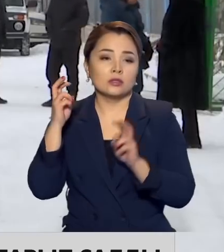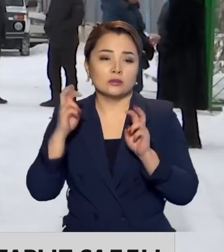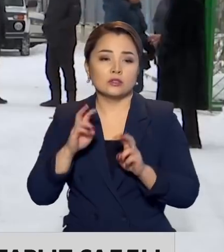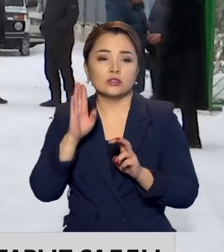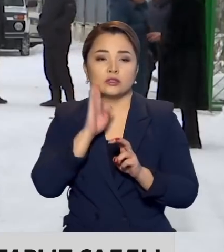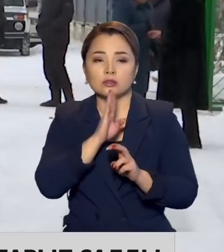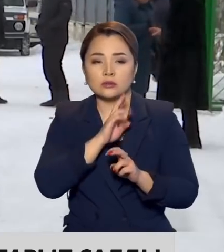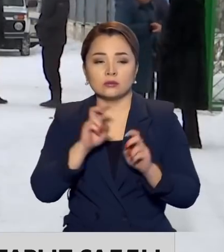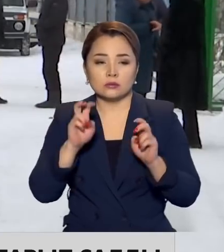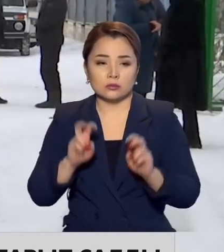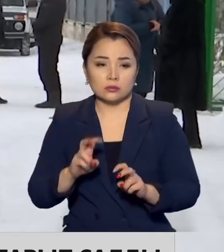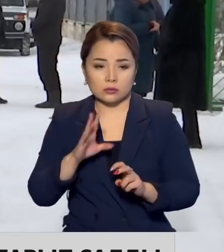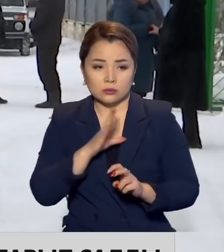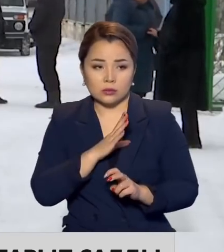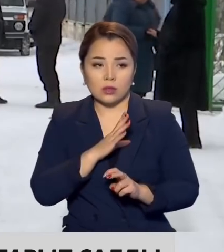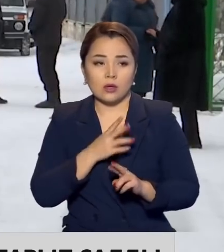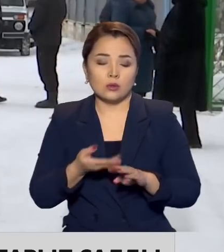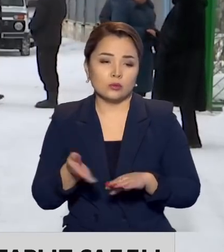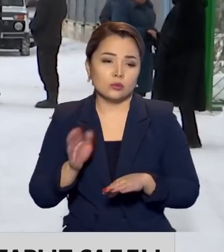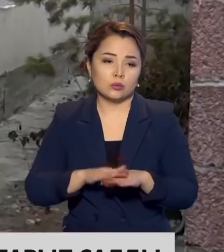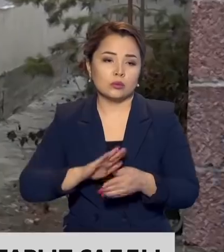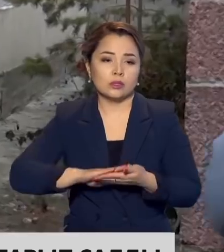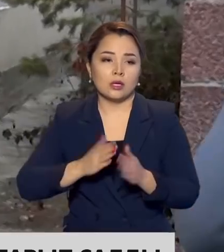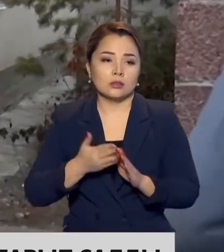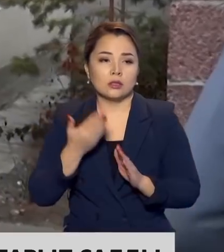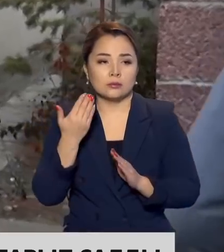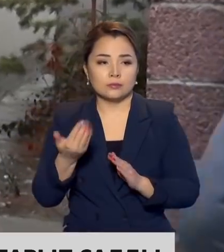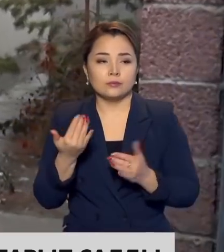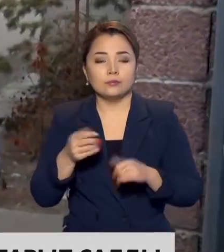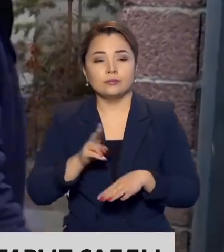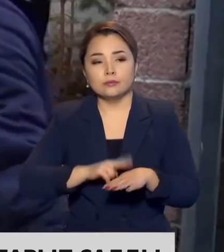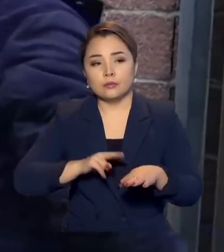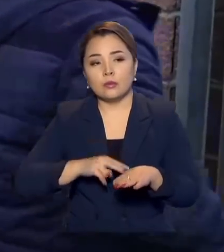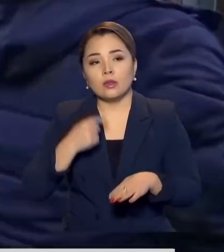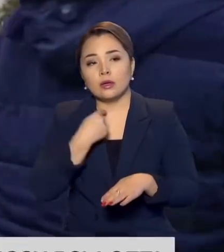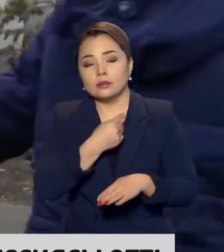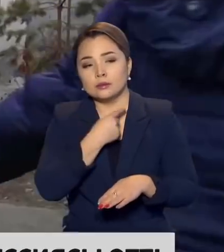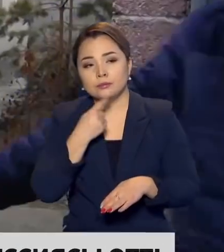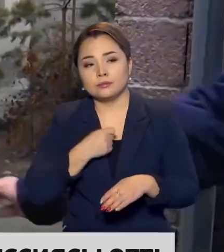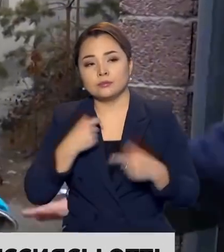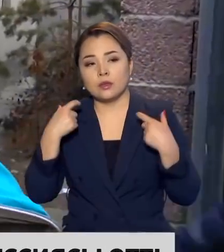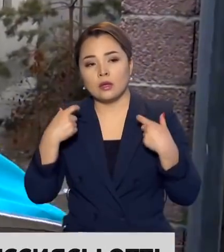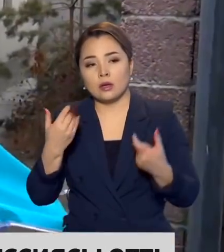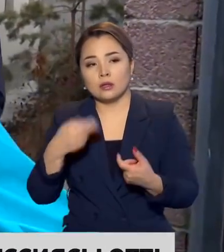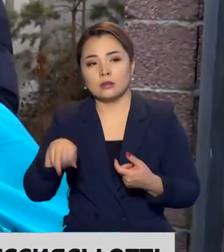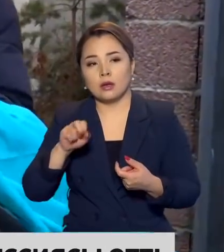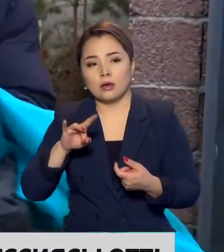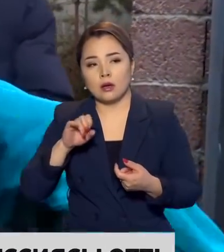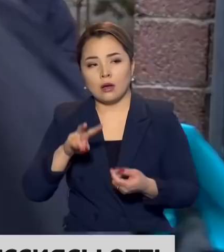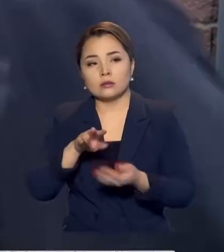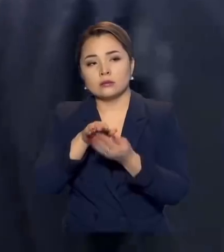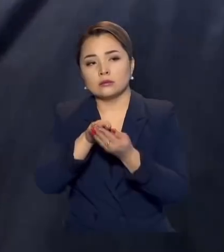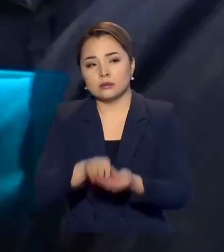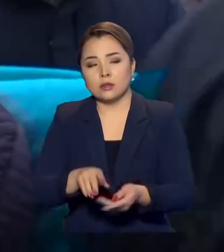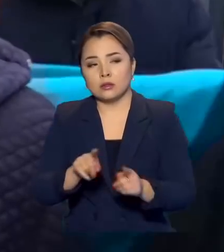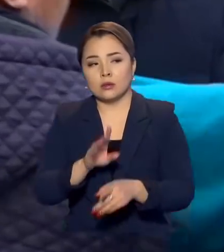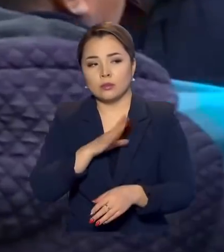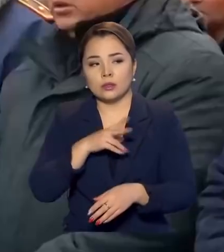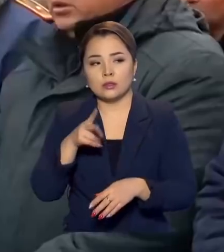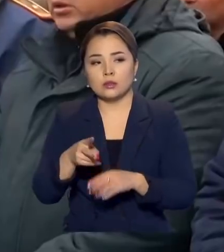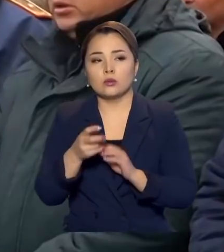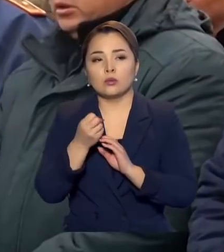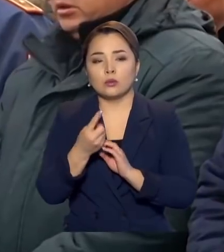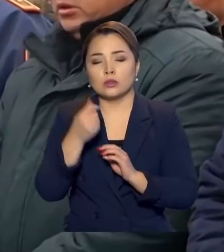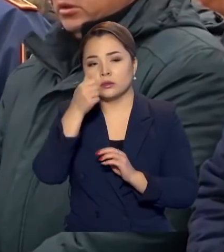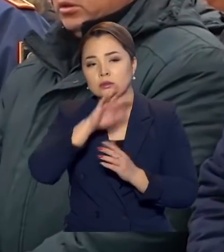қыз ба болған, ол тяжелом состоянии. Талдықорғанда полиция лейтенанты Дархан Барғанаев жер қойнауына тапсырылды. Ол